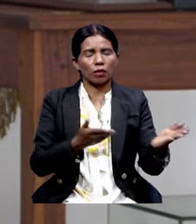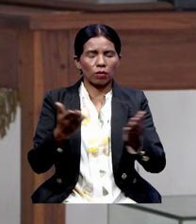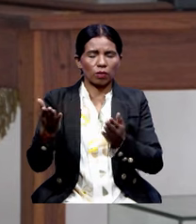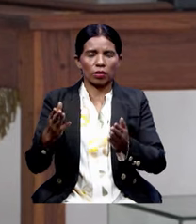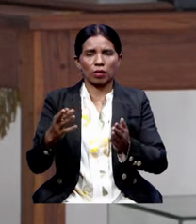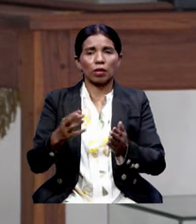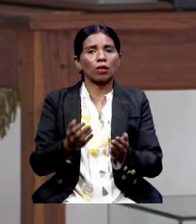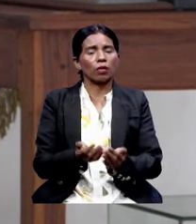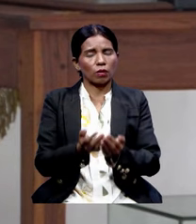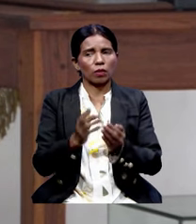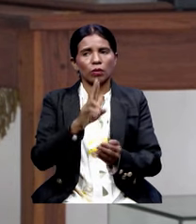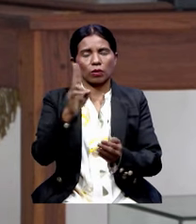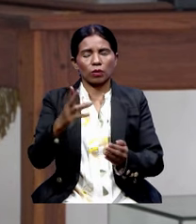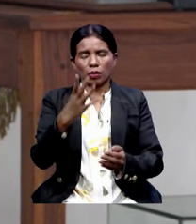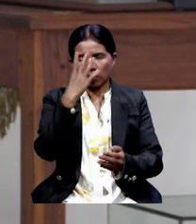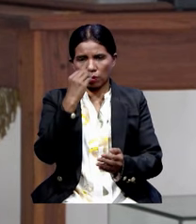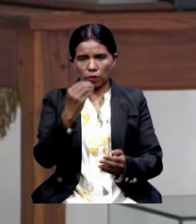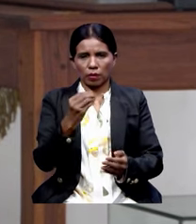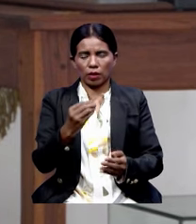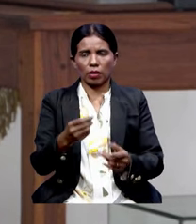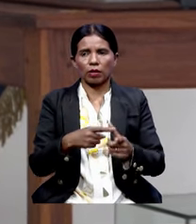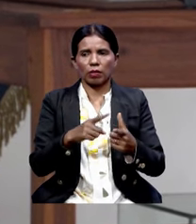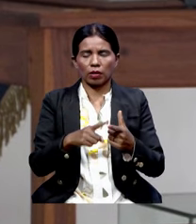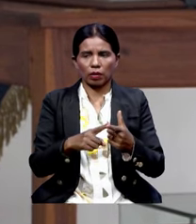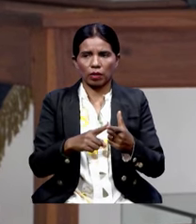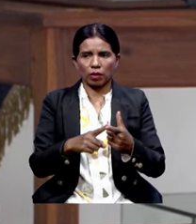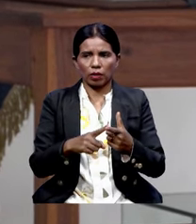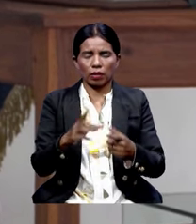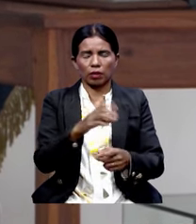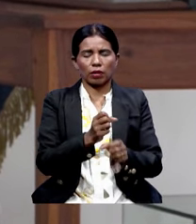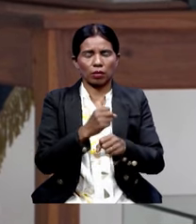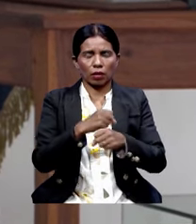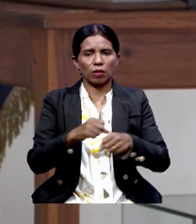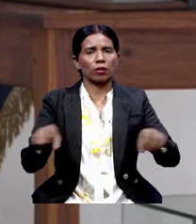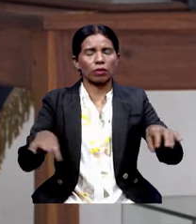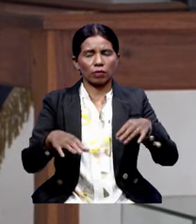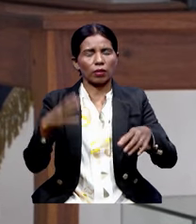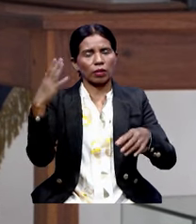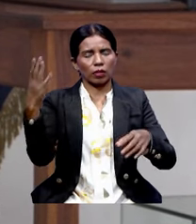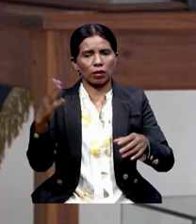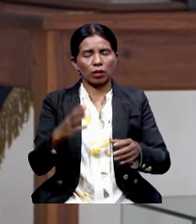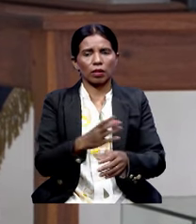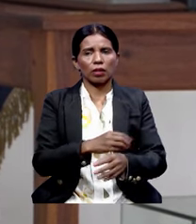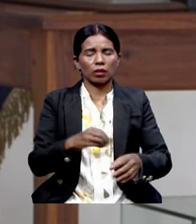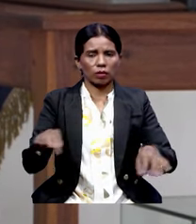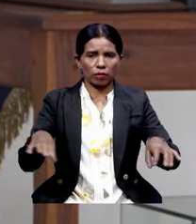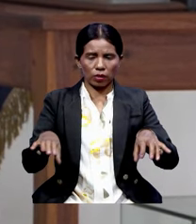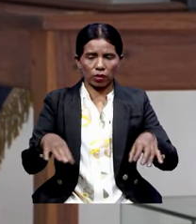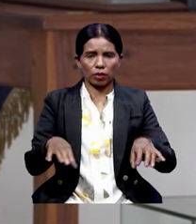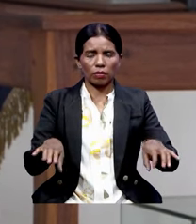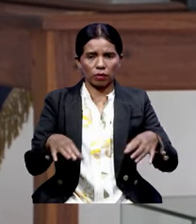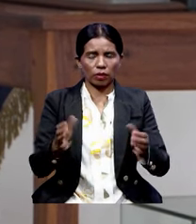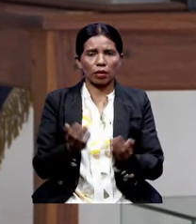hanesan hodi descansa durante exerção servisu iha roleten